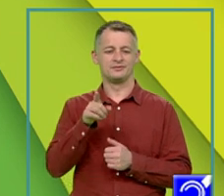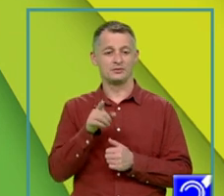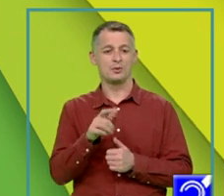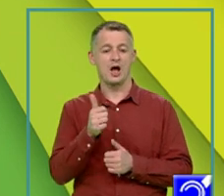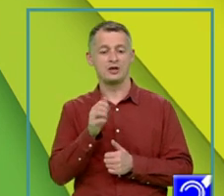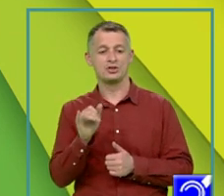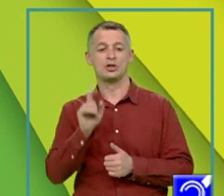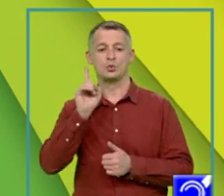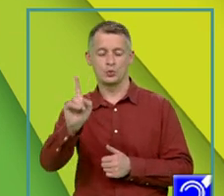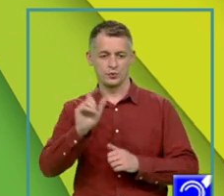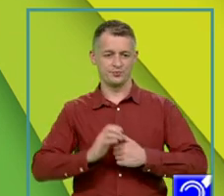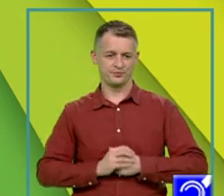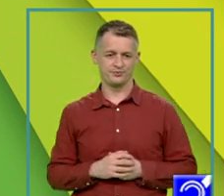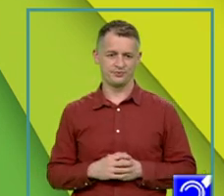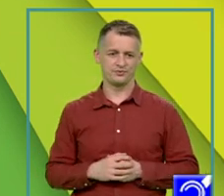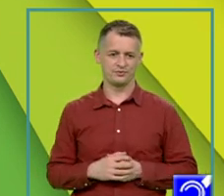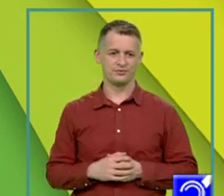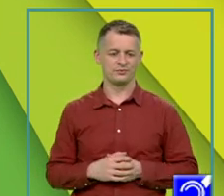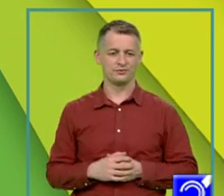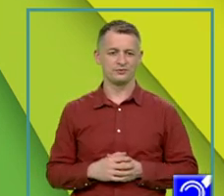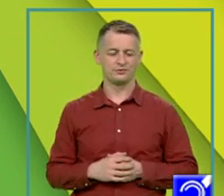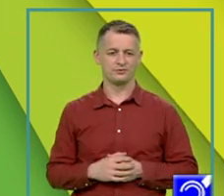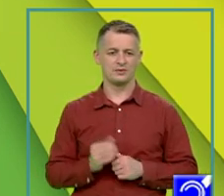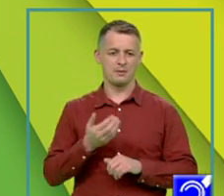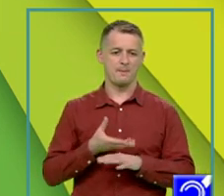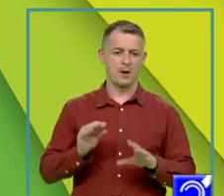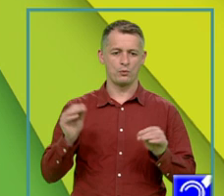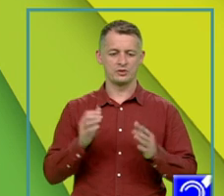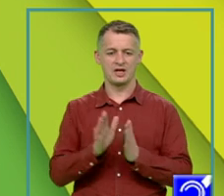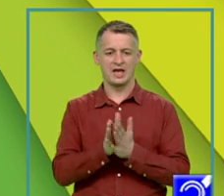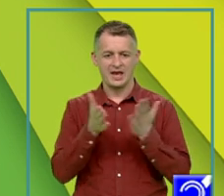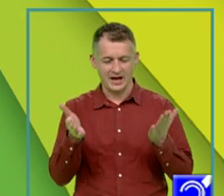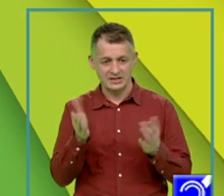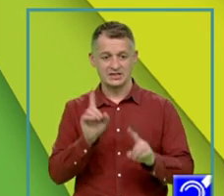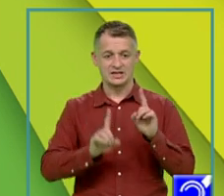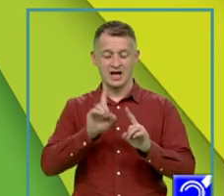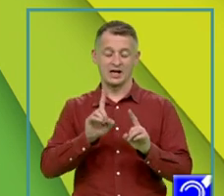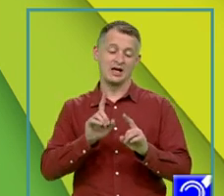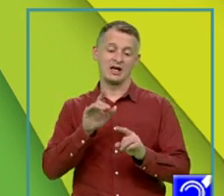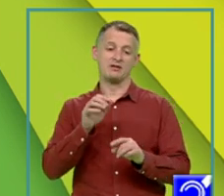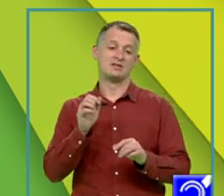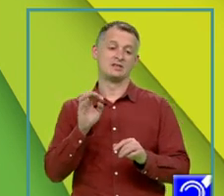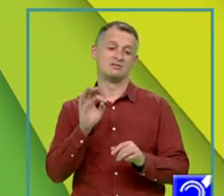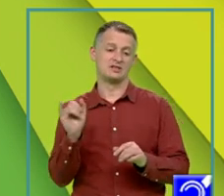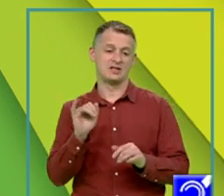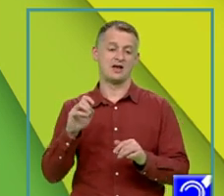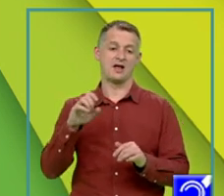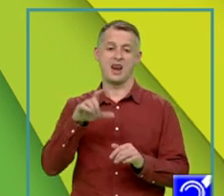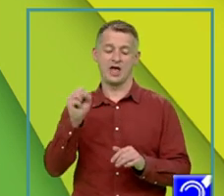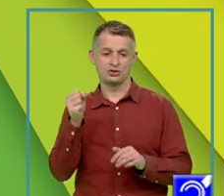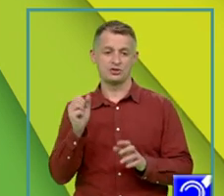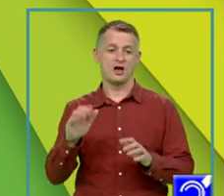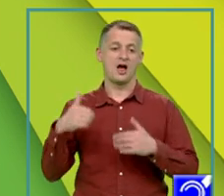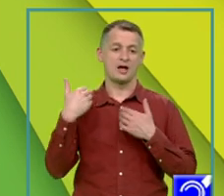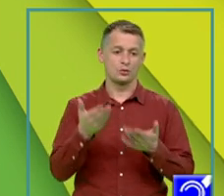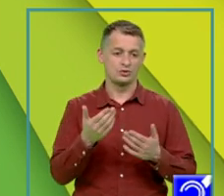top ai citi mai multe cărți dacă ți le Așa duce eu chiar eu De data asta am